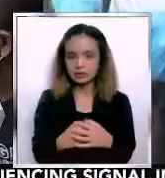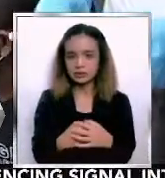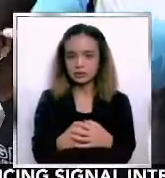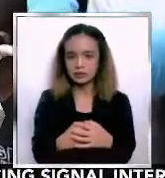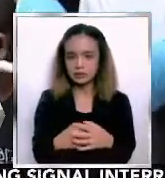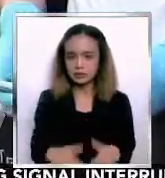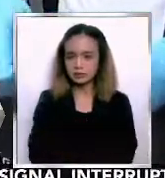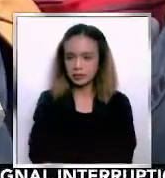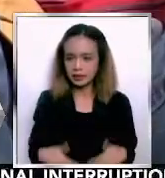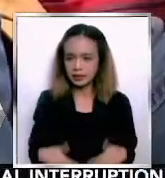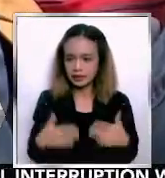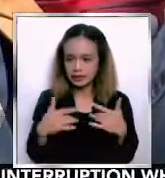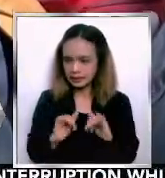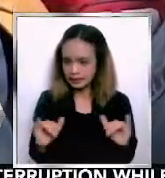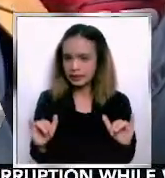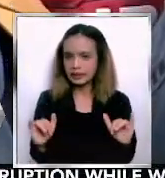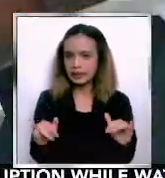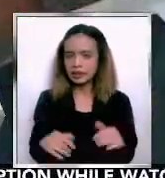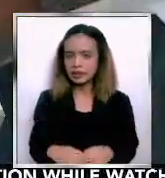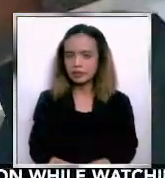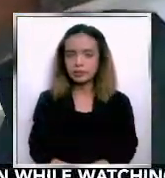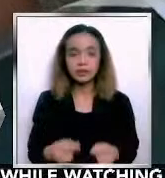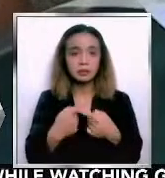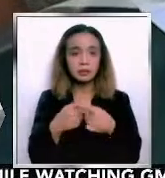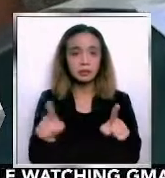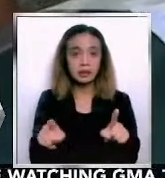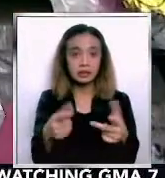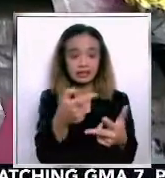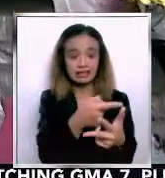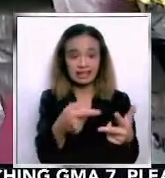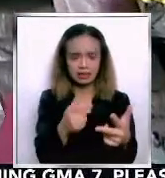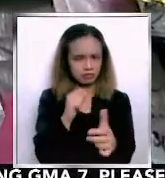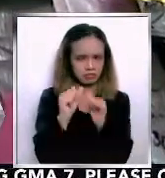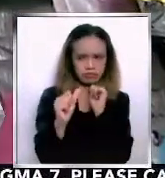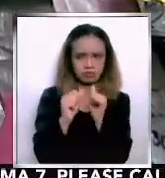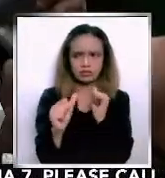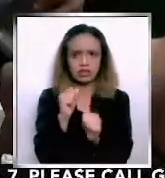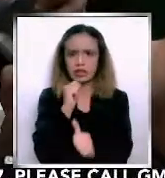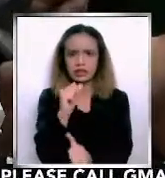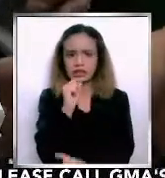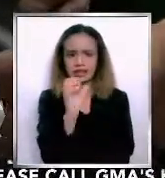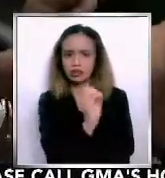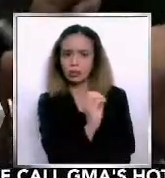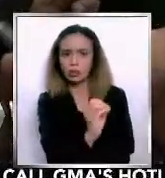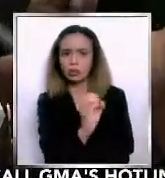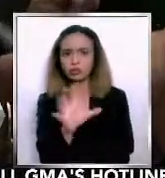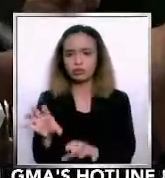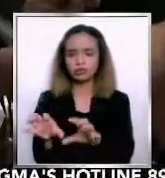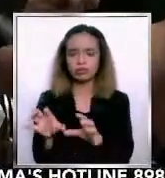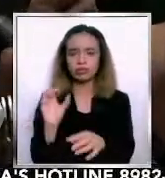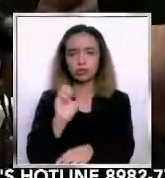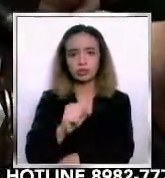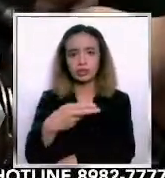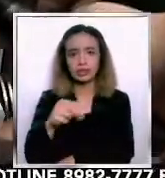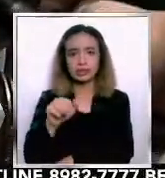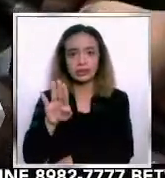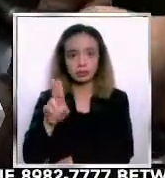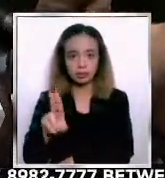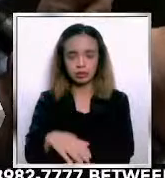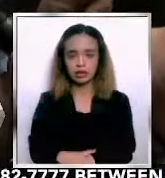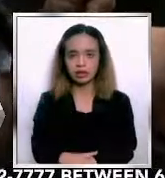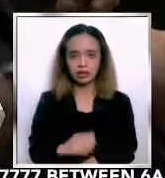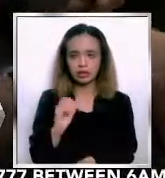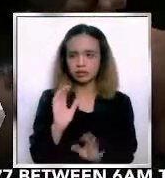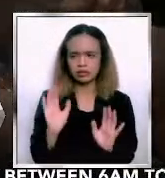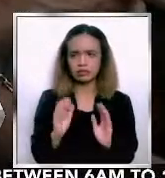Mabukit, hindi lumaban. Pero itinanggi ng tatlo na kanila ang mga nakumpiskang droga. Ngayon lang po. Unang